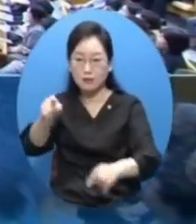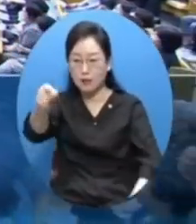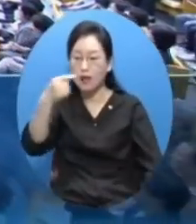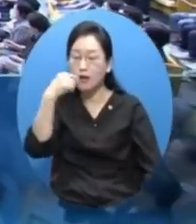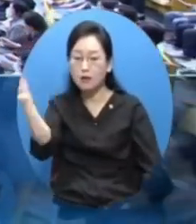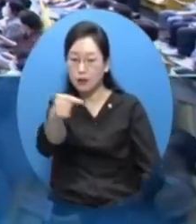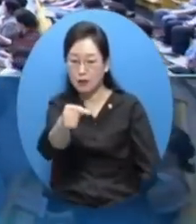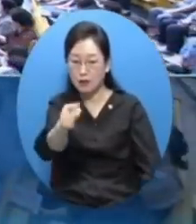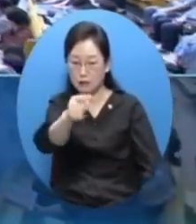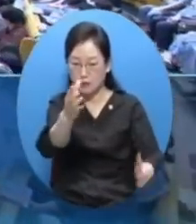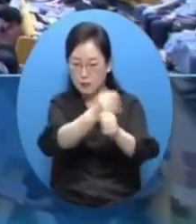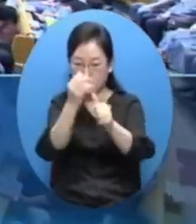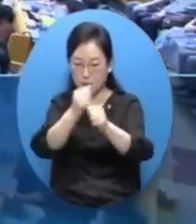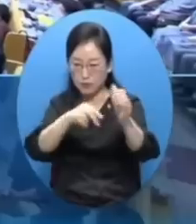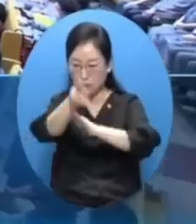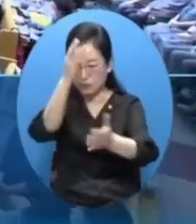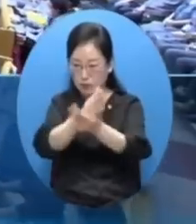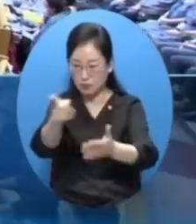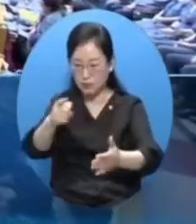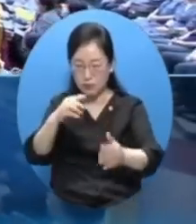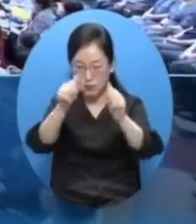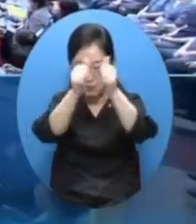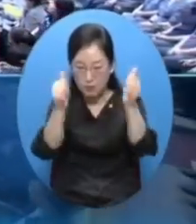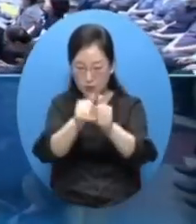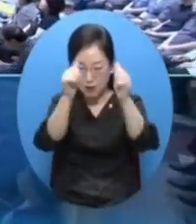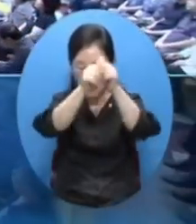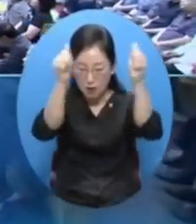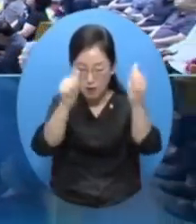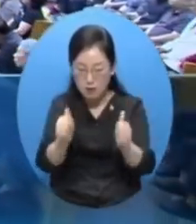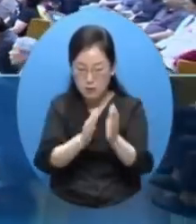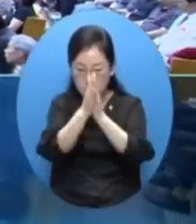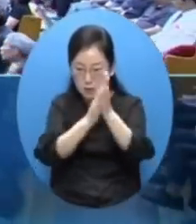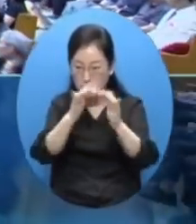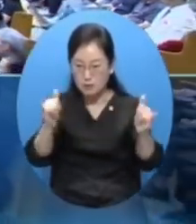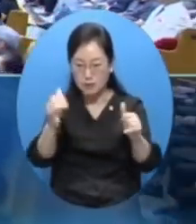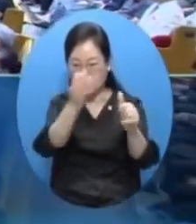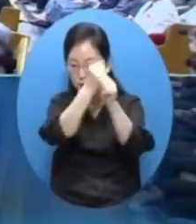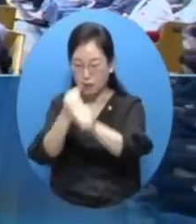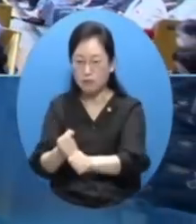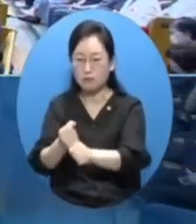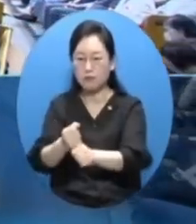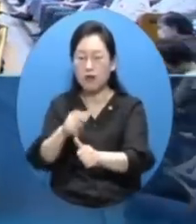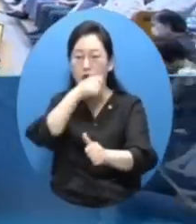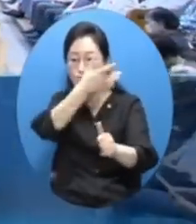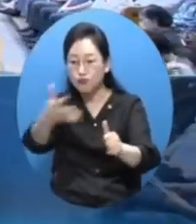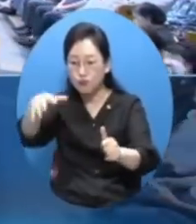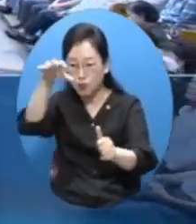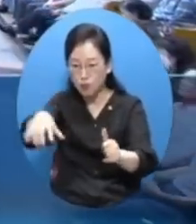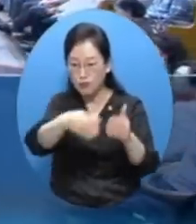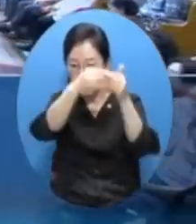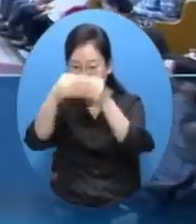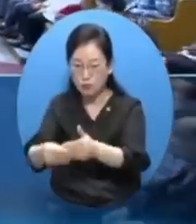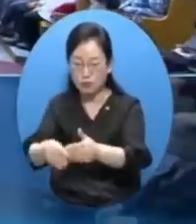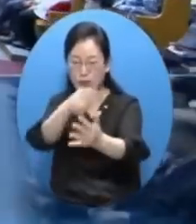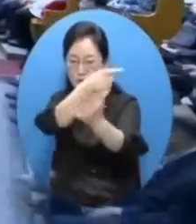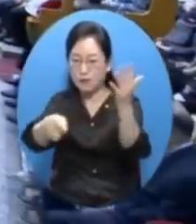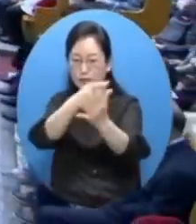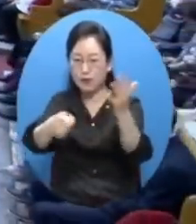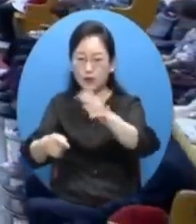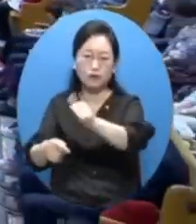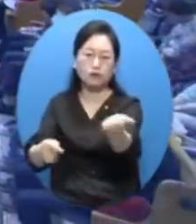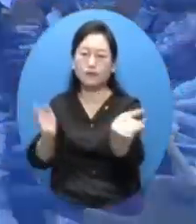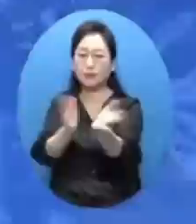하나도 도망하지 못하게 하라 하매 곧 잡은지라. 엘리야가 그들을 기존 시내로 내려다가 거기서 죽이니라. 이 소식을